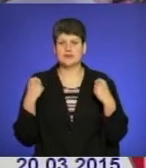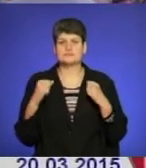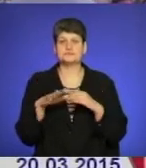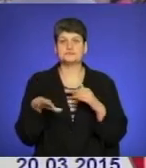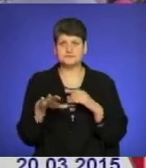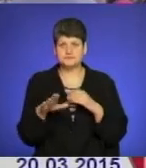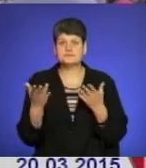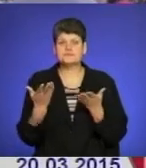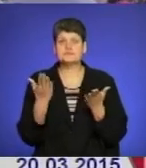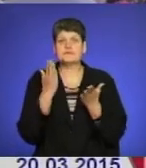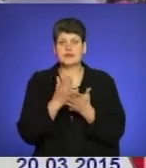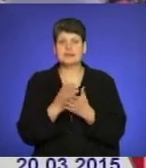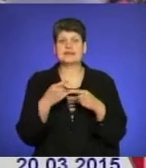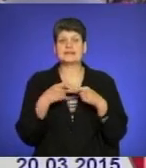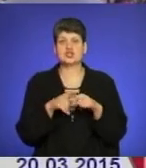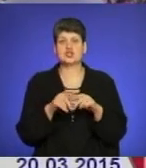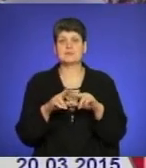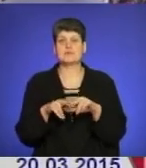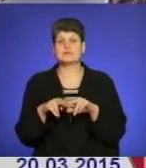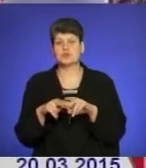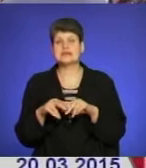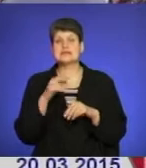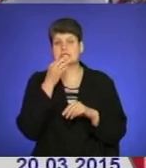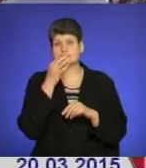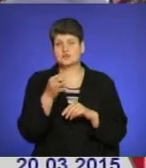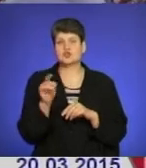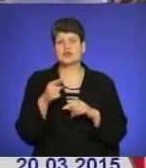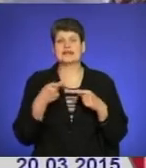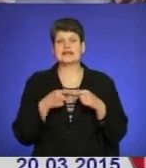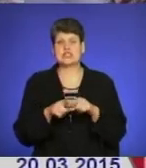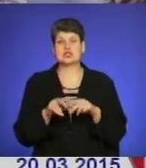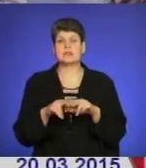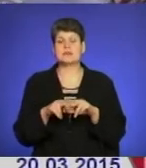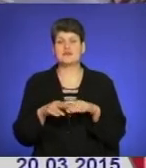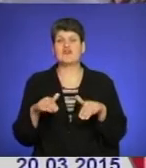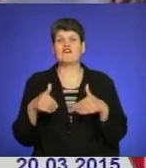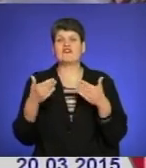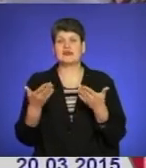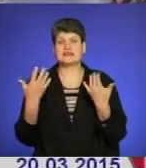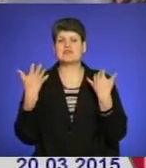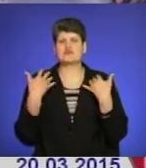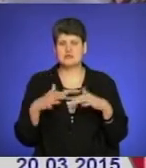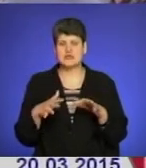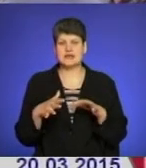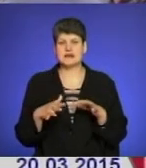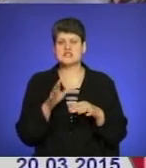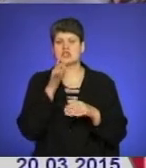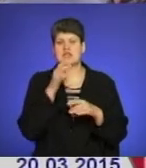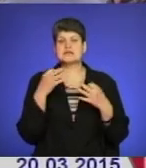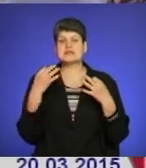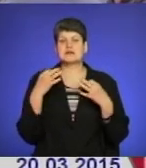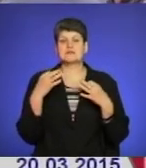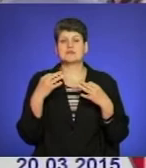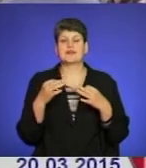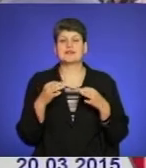на якій є технічні паспорти. І зауважу, що технічні паспорти видані уже за час незалежної України,